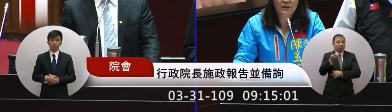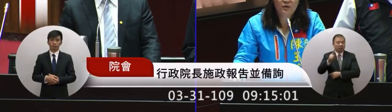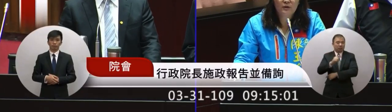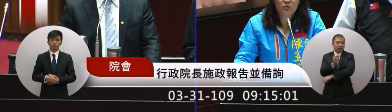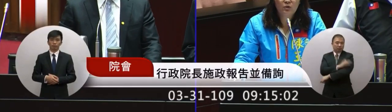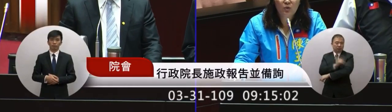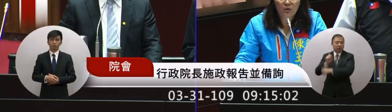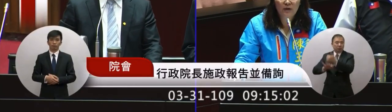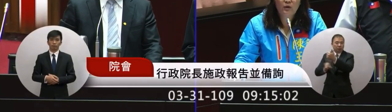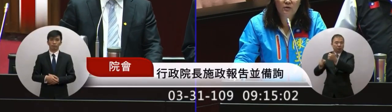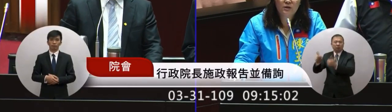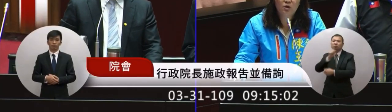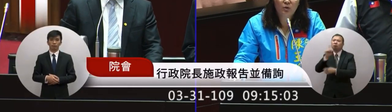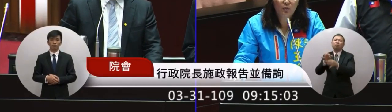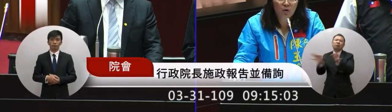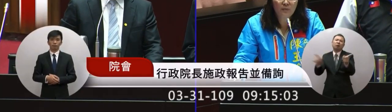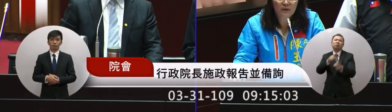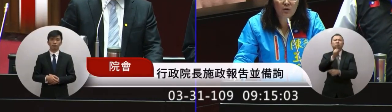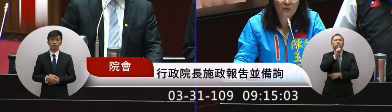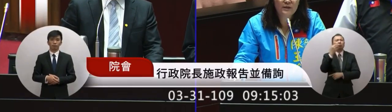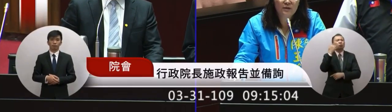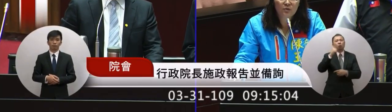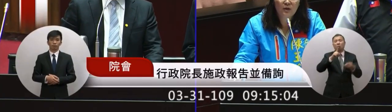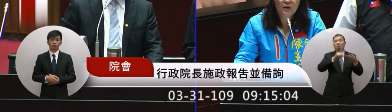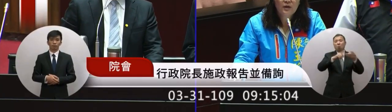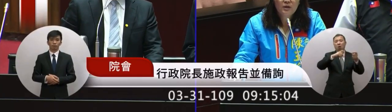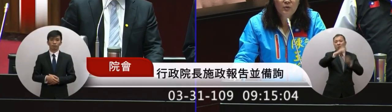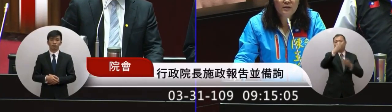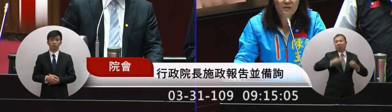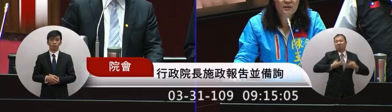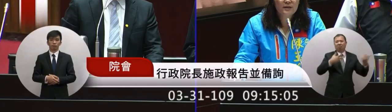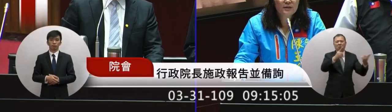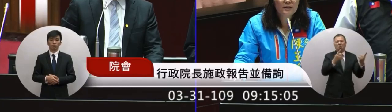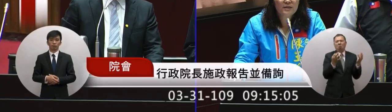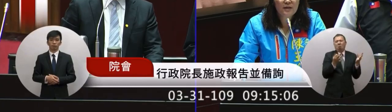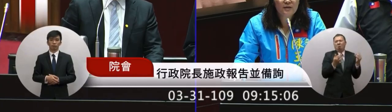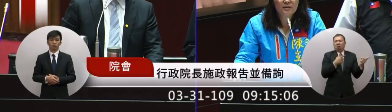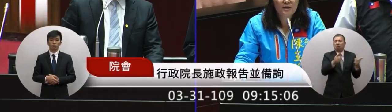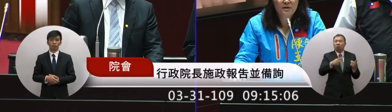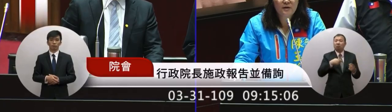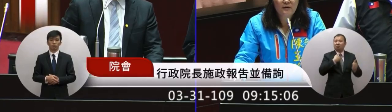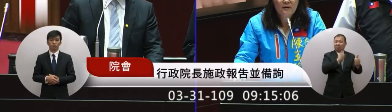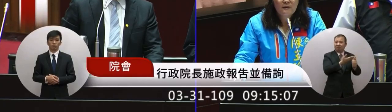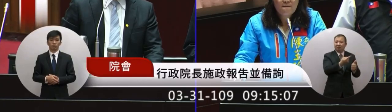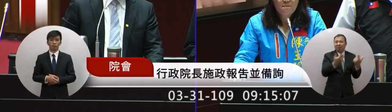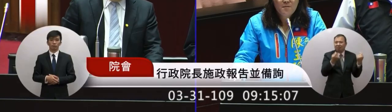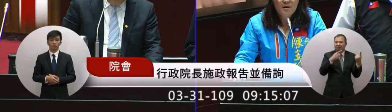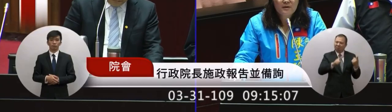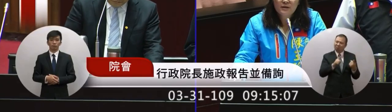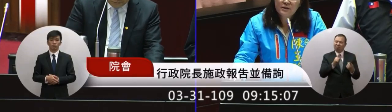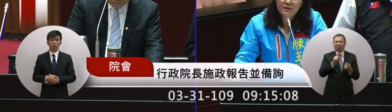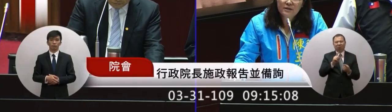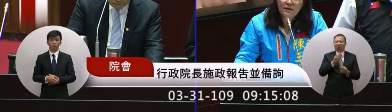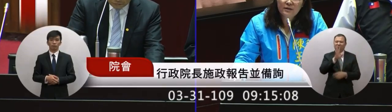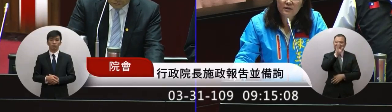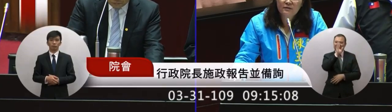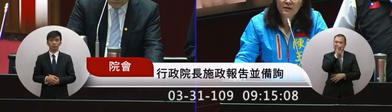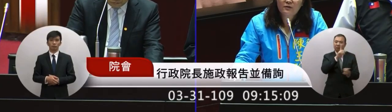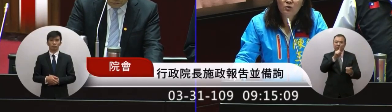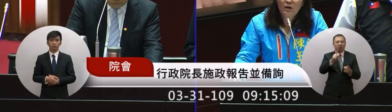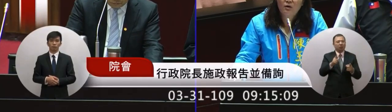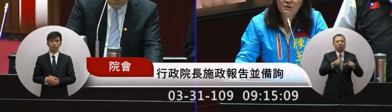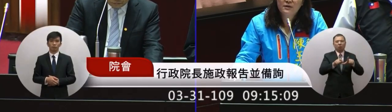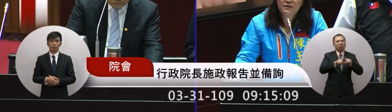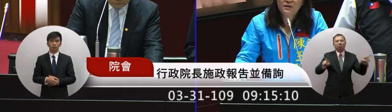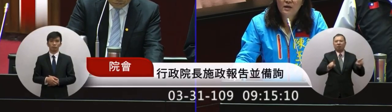个发钱哈，你说如果连王永庆都有不公平，那我建议说，因为实在是现在的这个。这个经济上这个